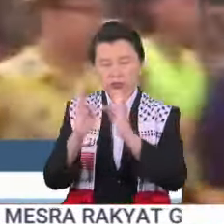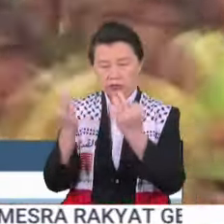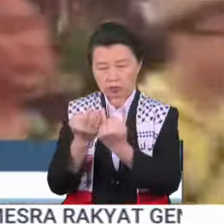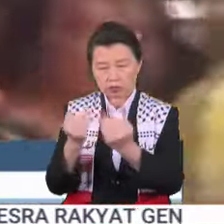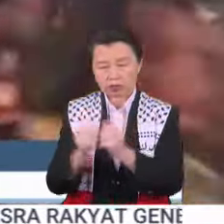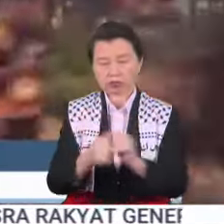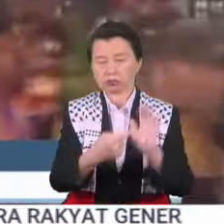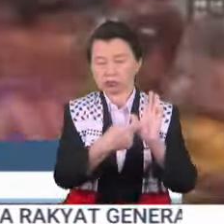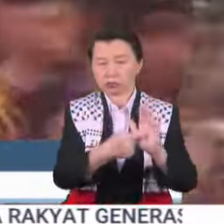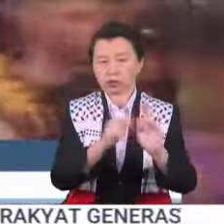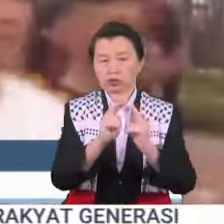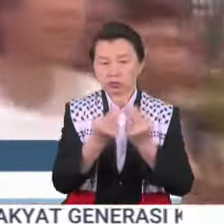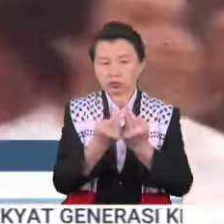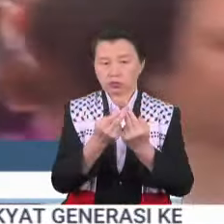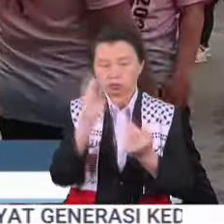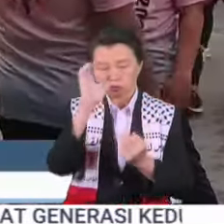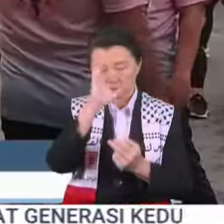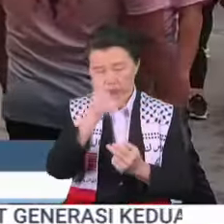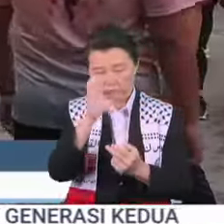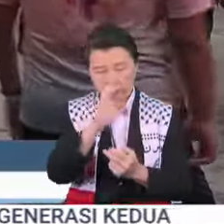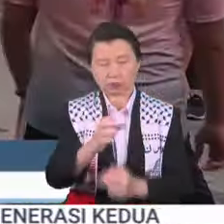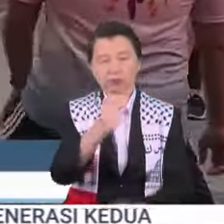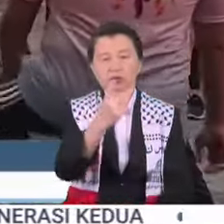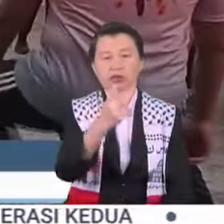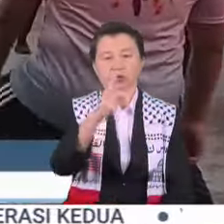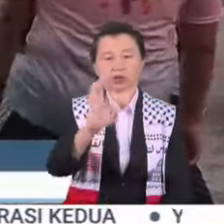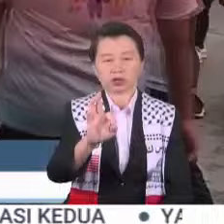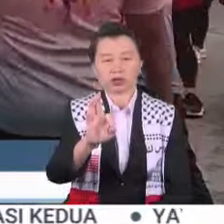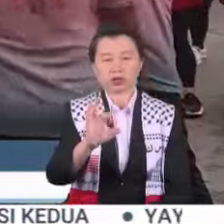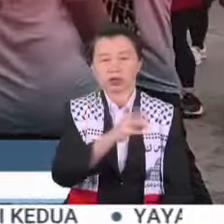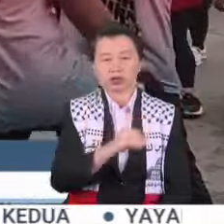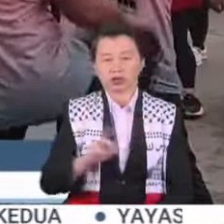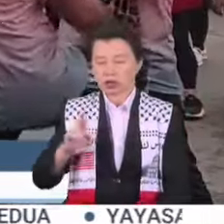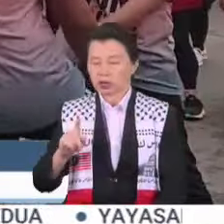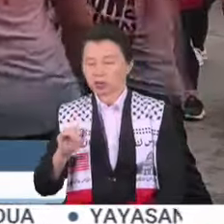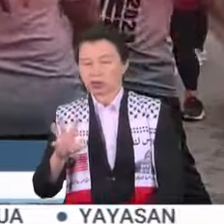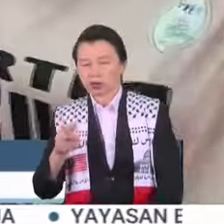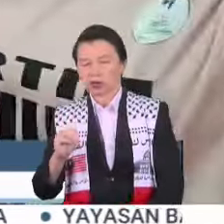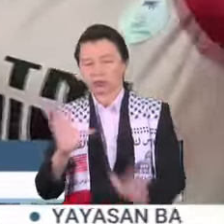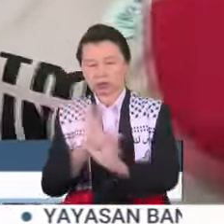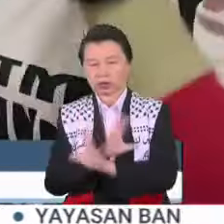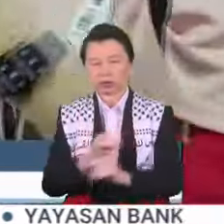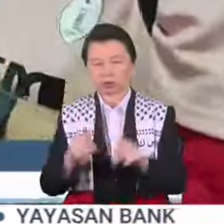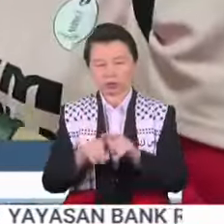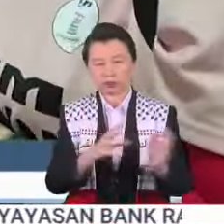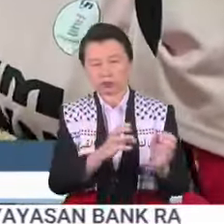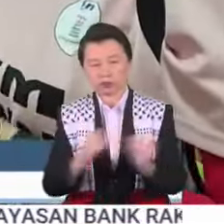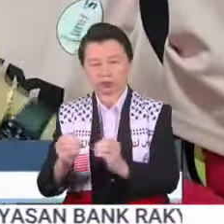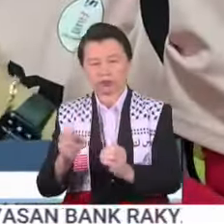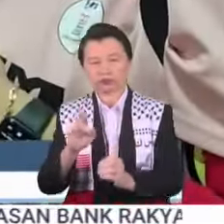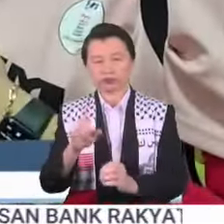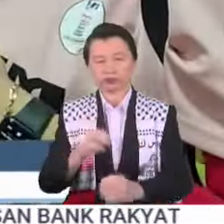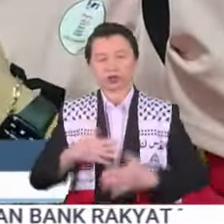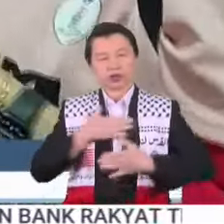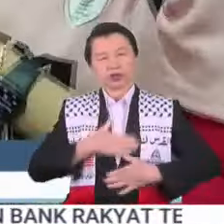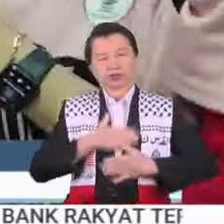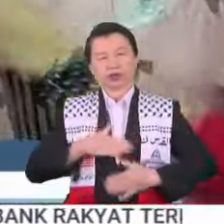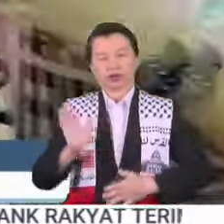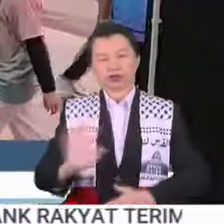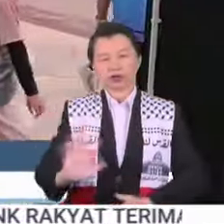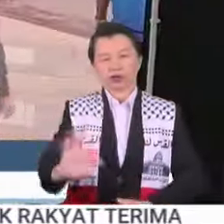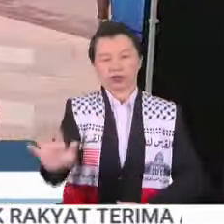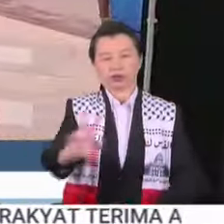dan demonstrasi unit pengesan K9. Sementara itu, RTM Sarawak hari ini turut menganjurkan RTM Fun Run